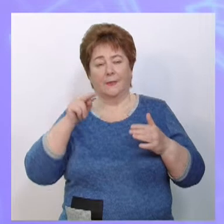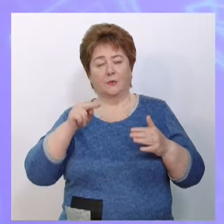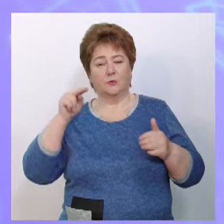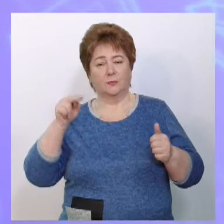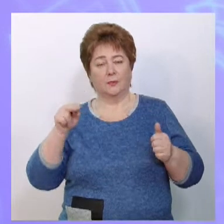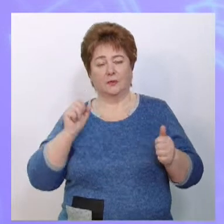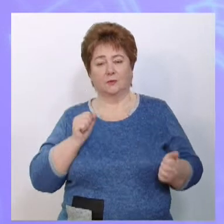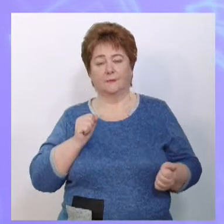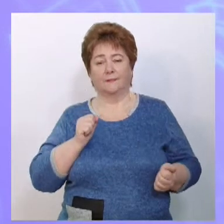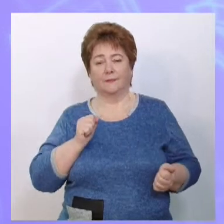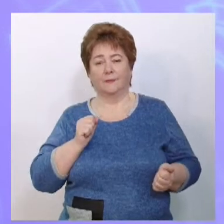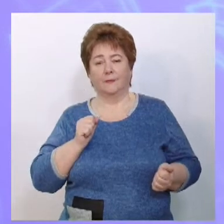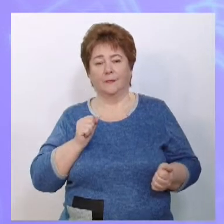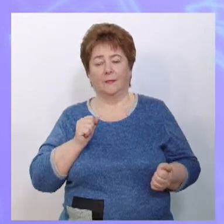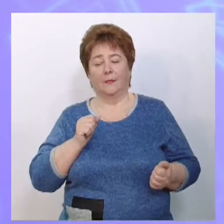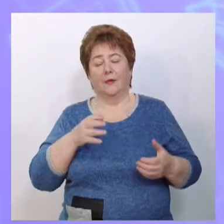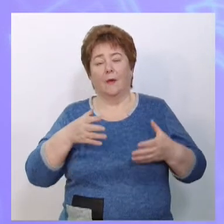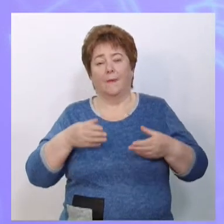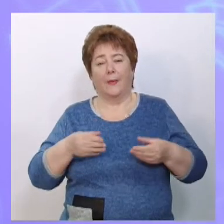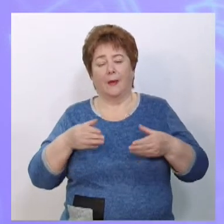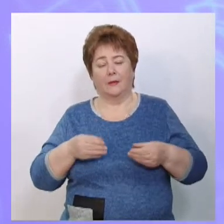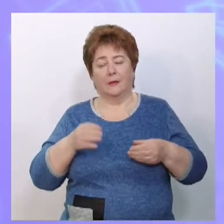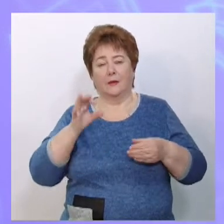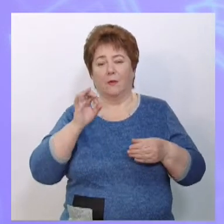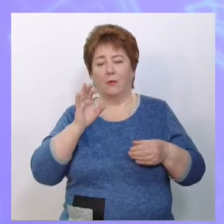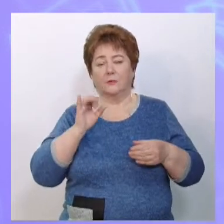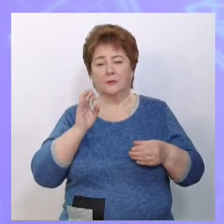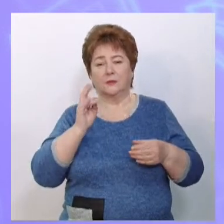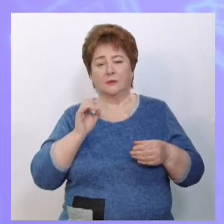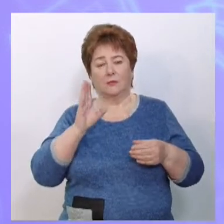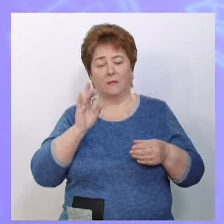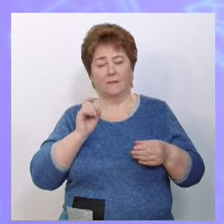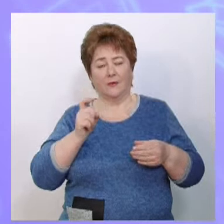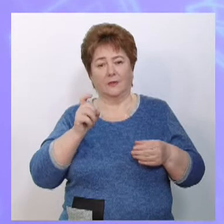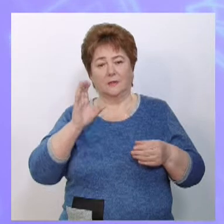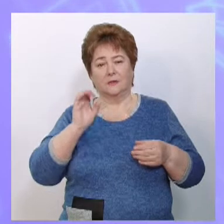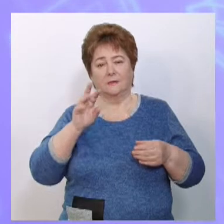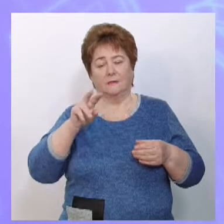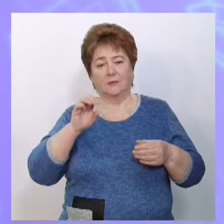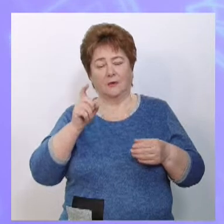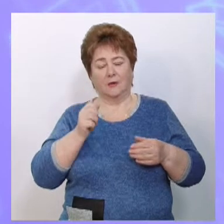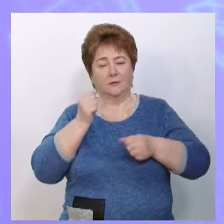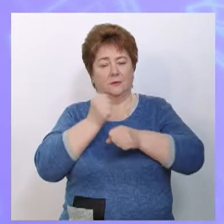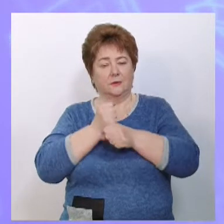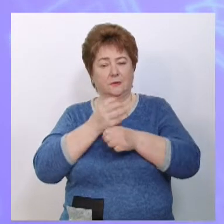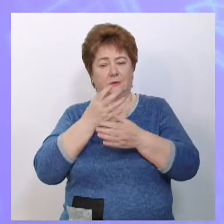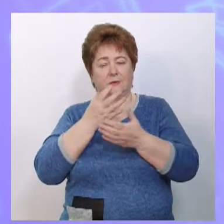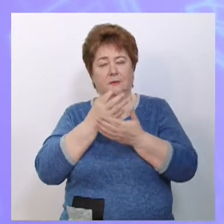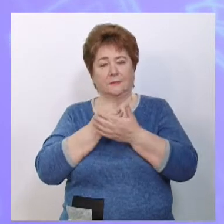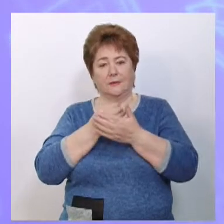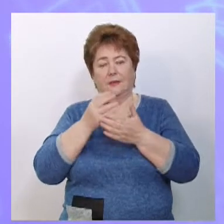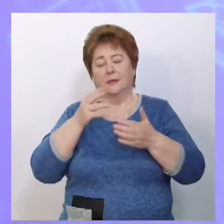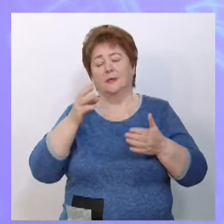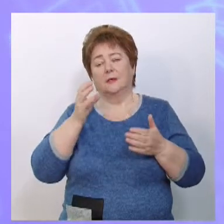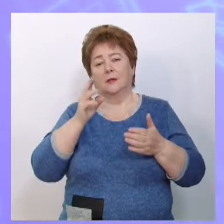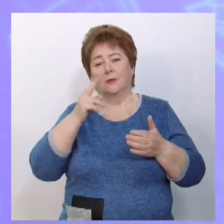Предложный падеж. В мягких осиновых стволах устраивают свои дупла